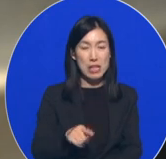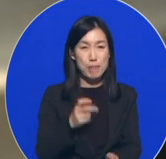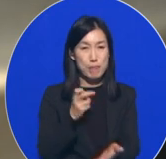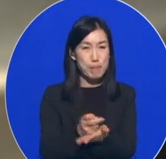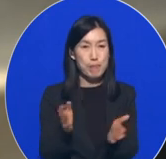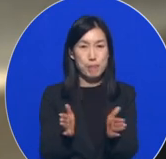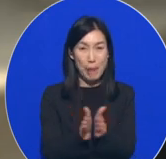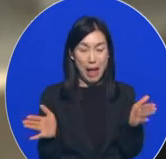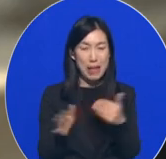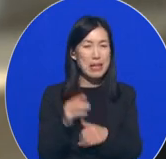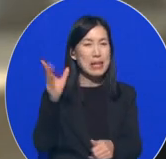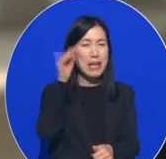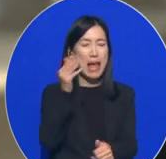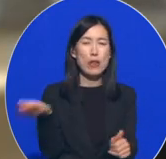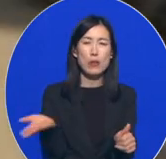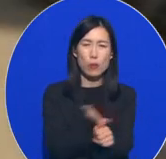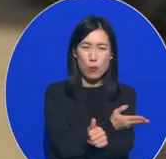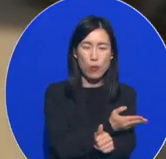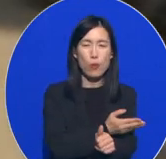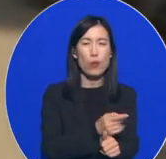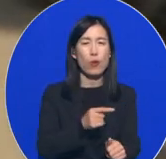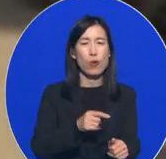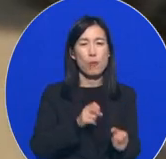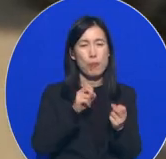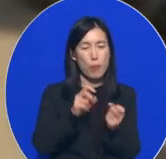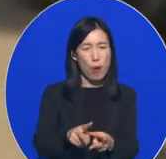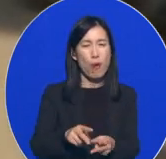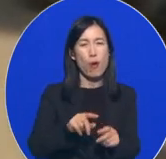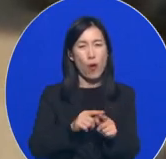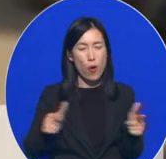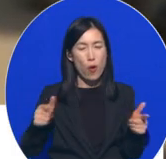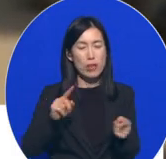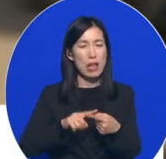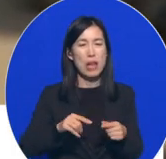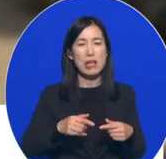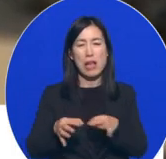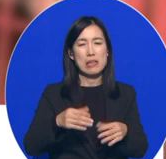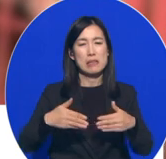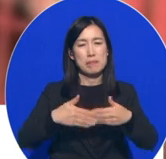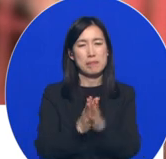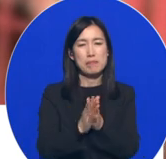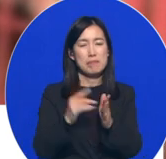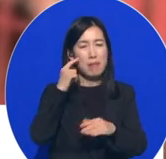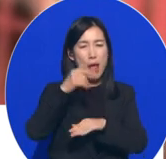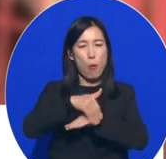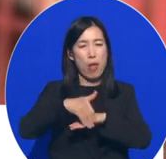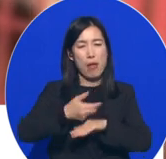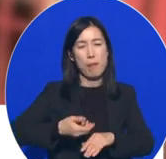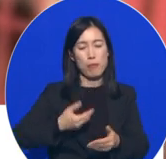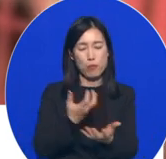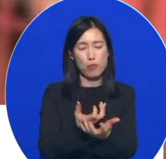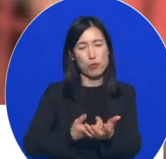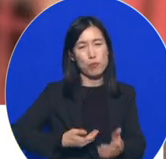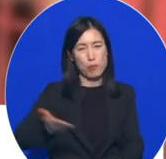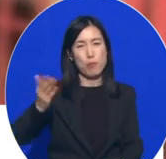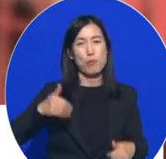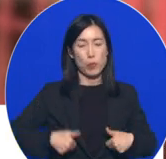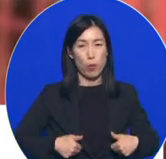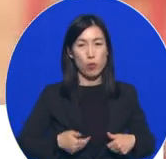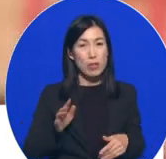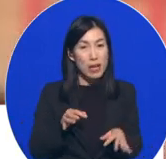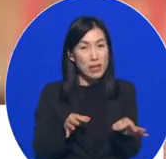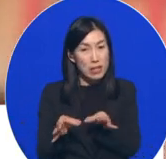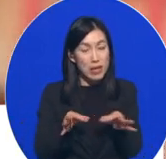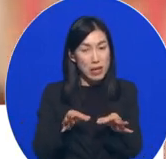도축 유통업체 식당 등은 정부의 종식 이행 계획서를 내야 합니다 다만 업계 폐업 기간 등을 고려해